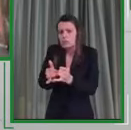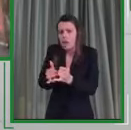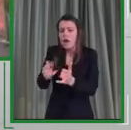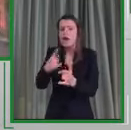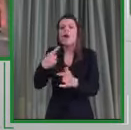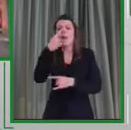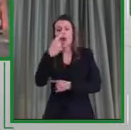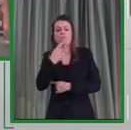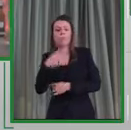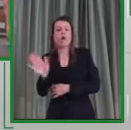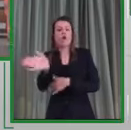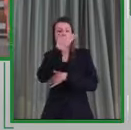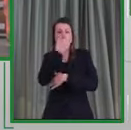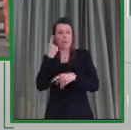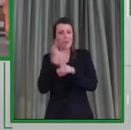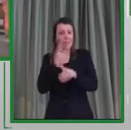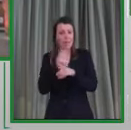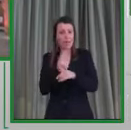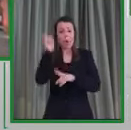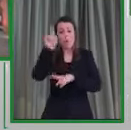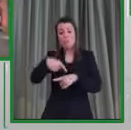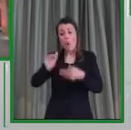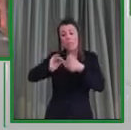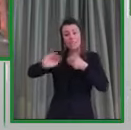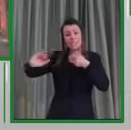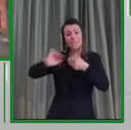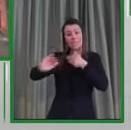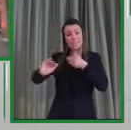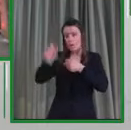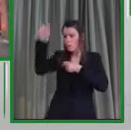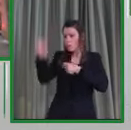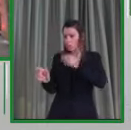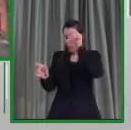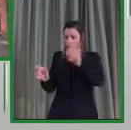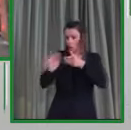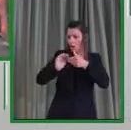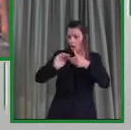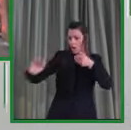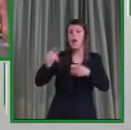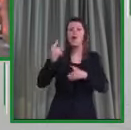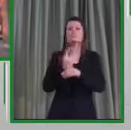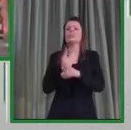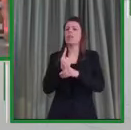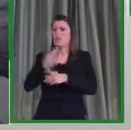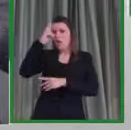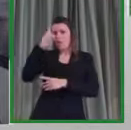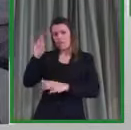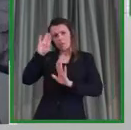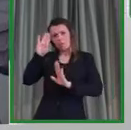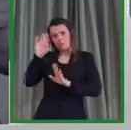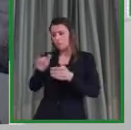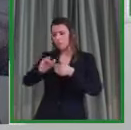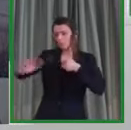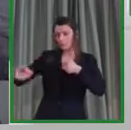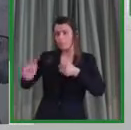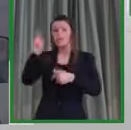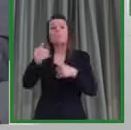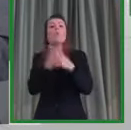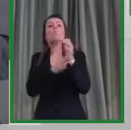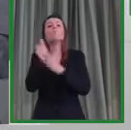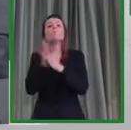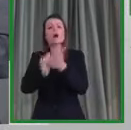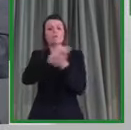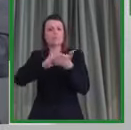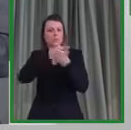distanze interpersonali e lavarsi più frequentemente possibile le mani abbiamo anche delle testimonianze